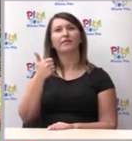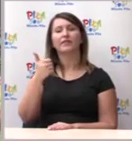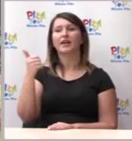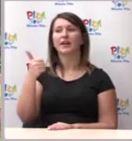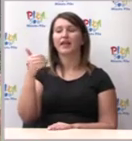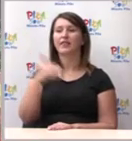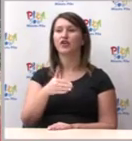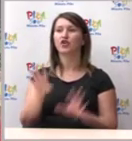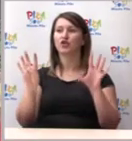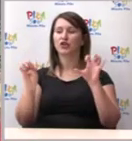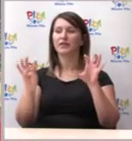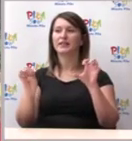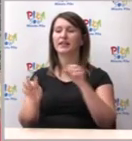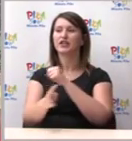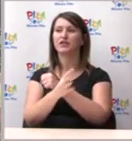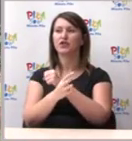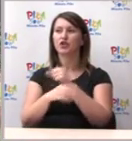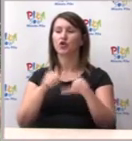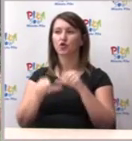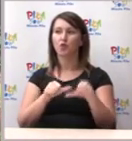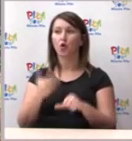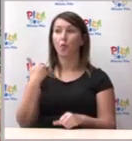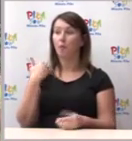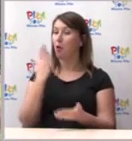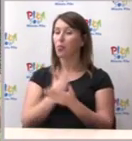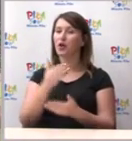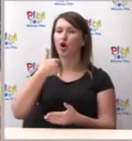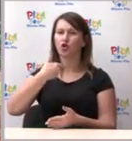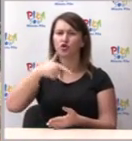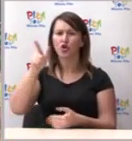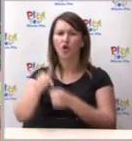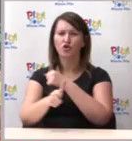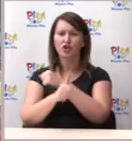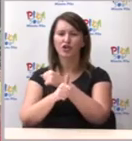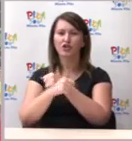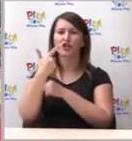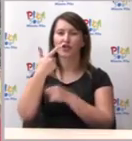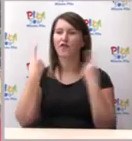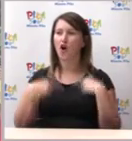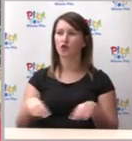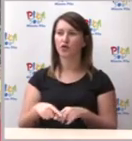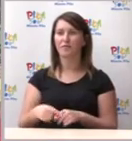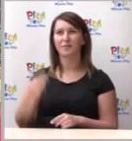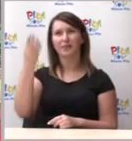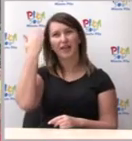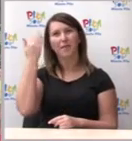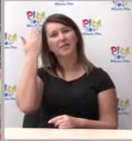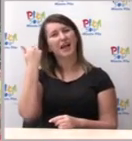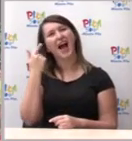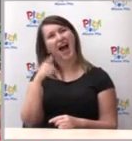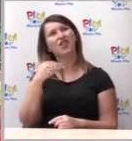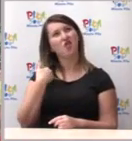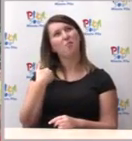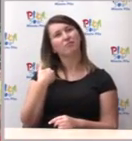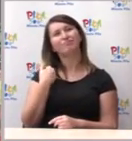roku. Do mety dobiegło 162 biegaczy i wtedy wydawało nam się, że to jest duży bieg, ale co